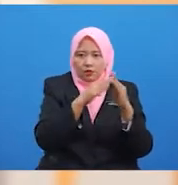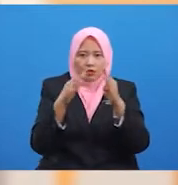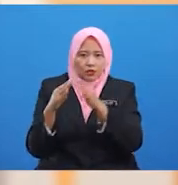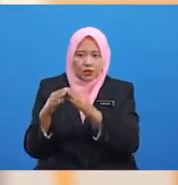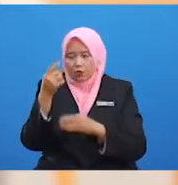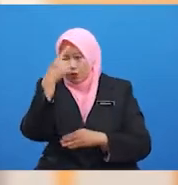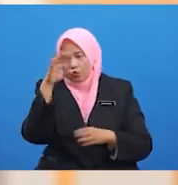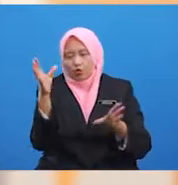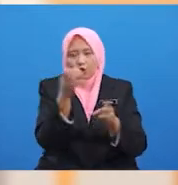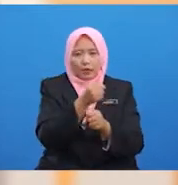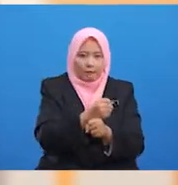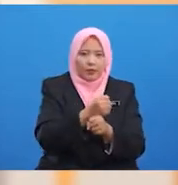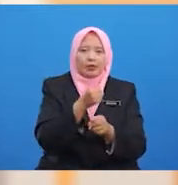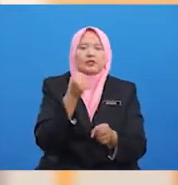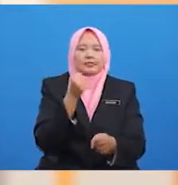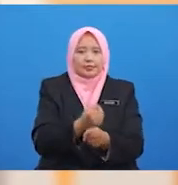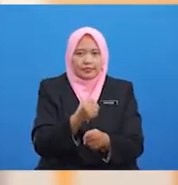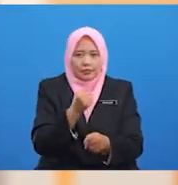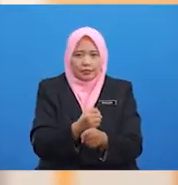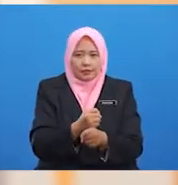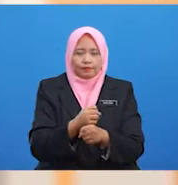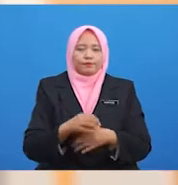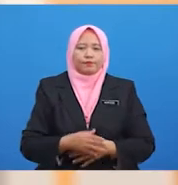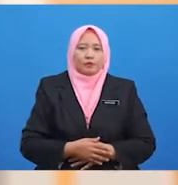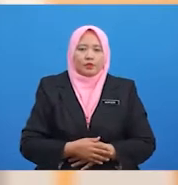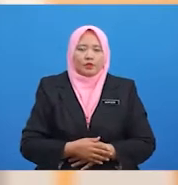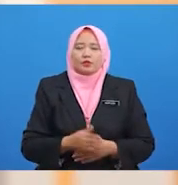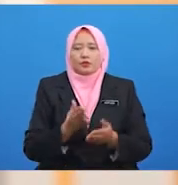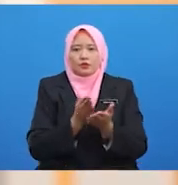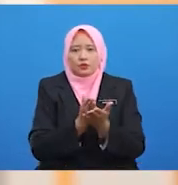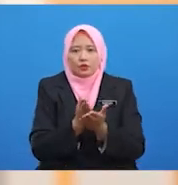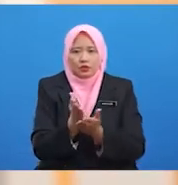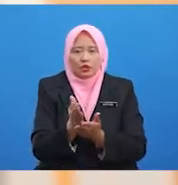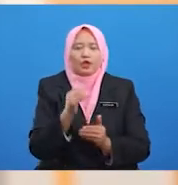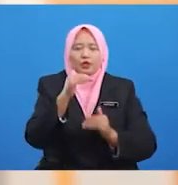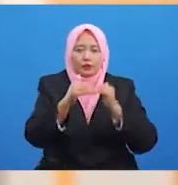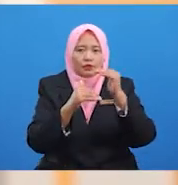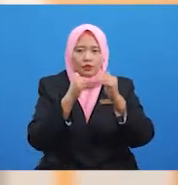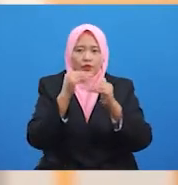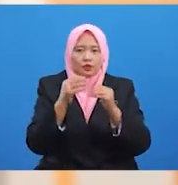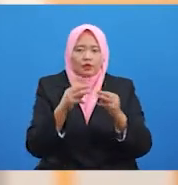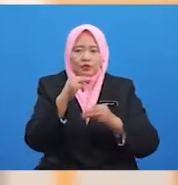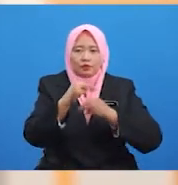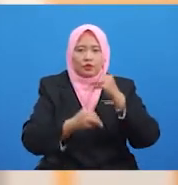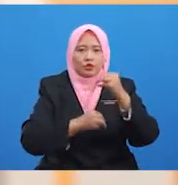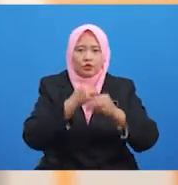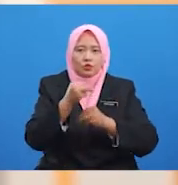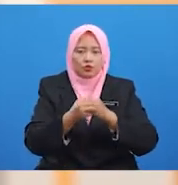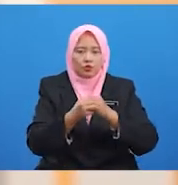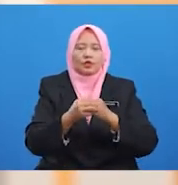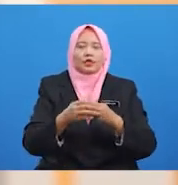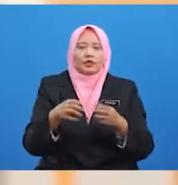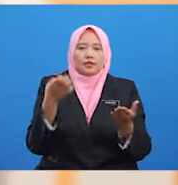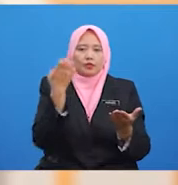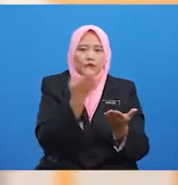Selain itu, kemajuan ekonomi secara langsung menyebabkan perkembangan